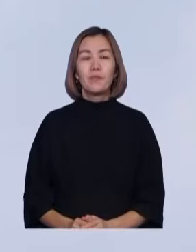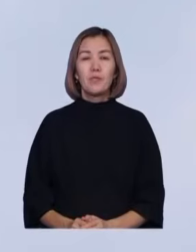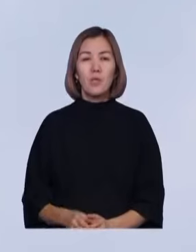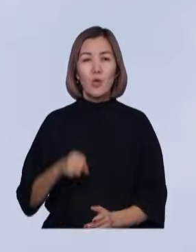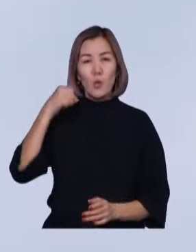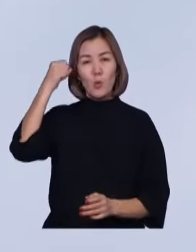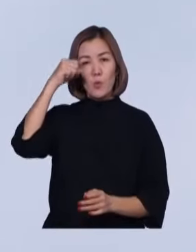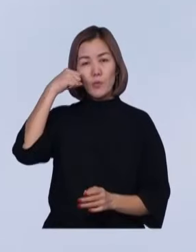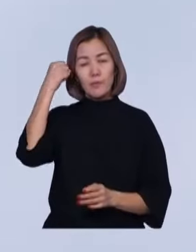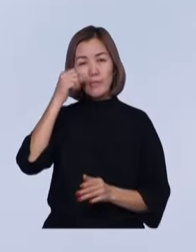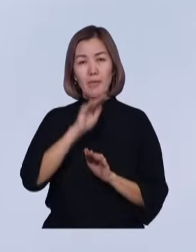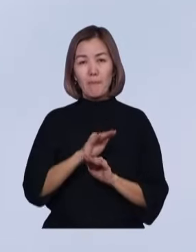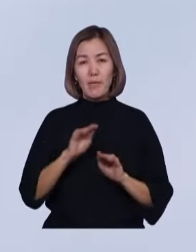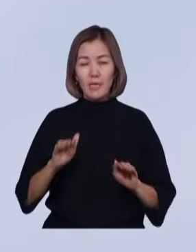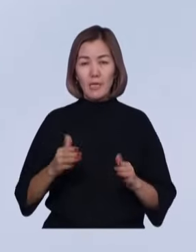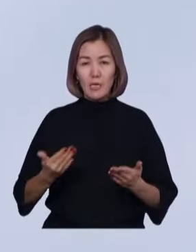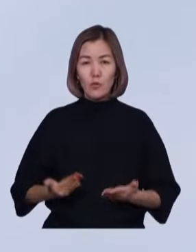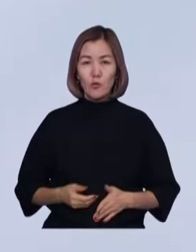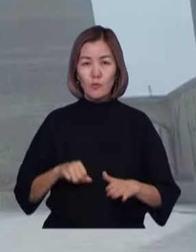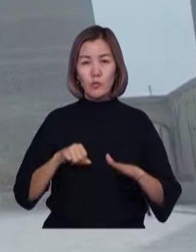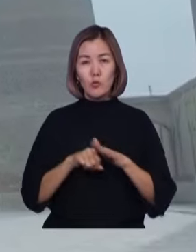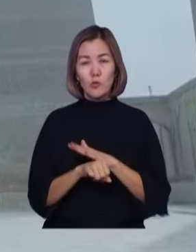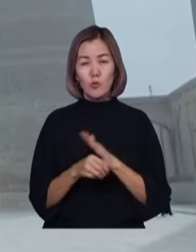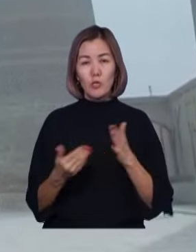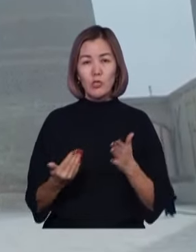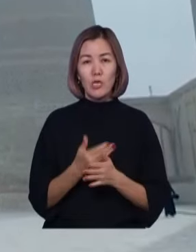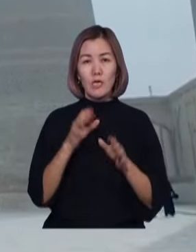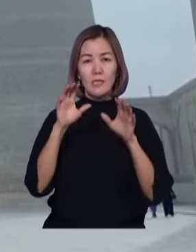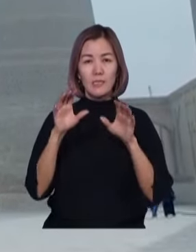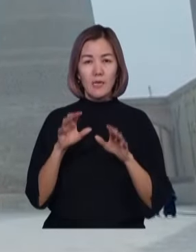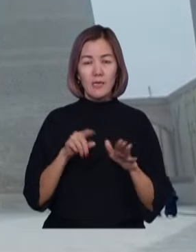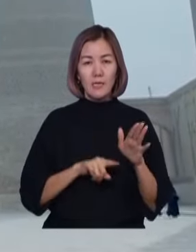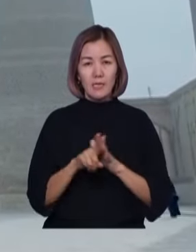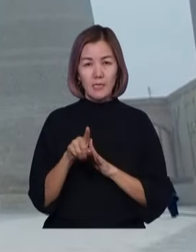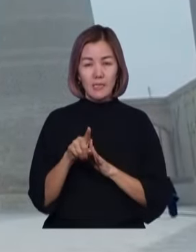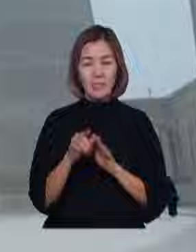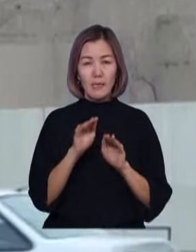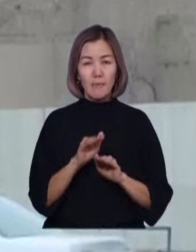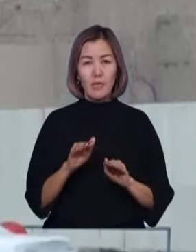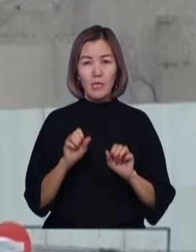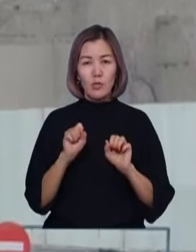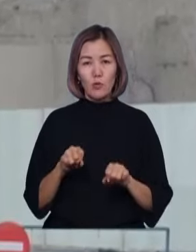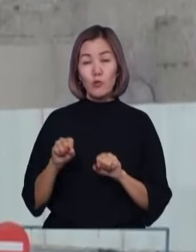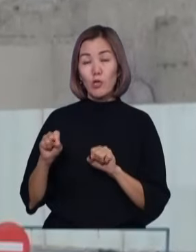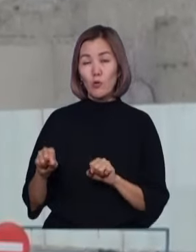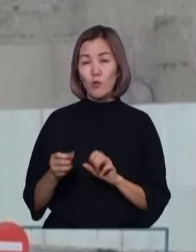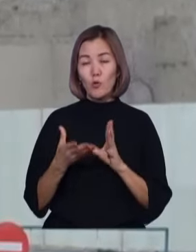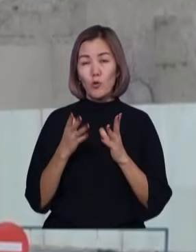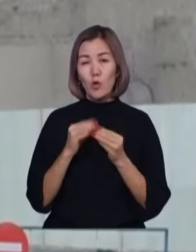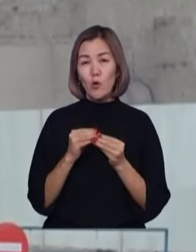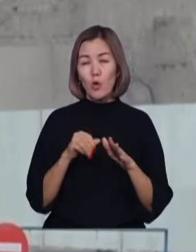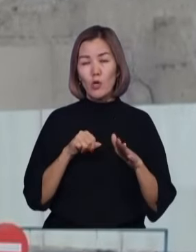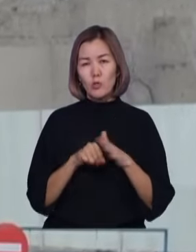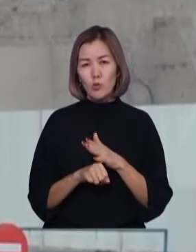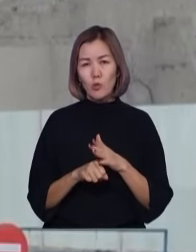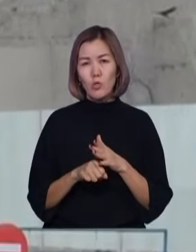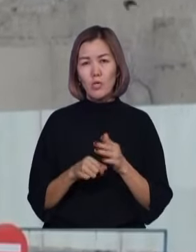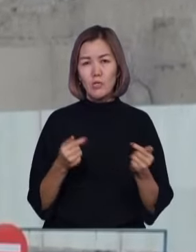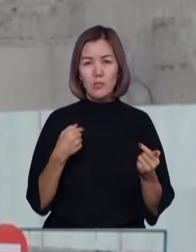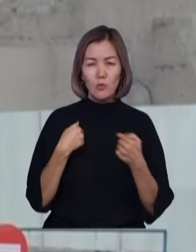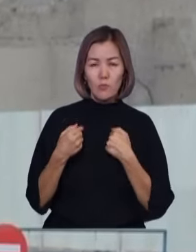Өзбекстанда балаларға қатысты тұрмыстық зорлық-зомбылық үшін жаңа заң енгізілді. Бұл заң балалардың құқықтарын қорғау және оларды зорлық-зомбылықтан